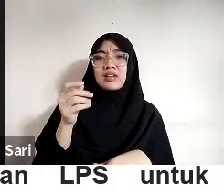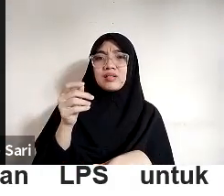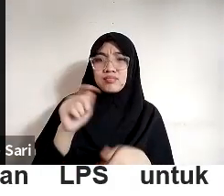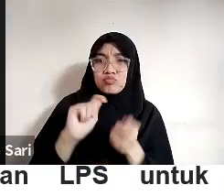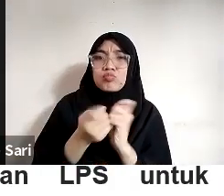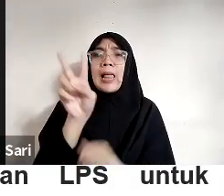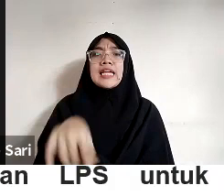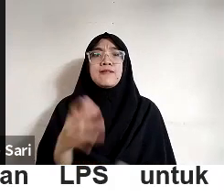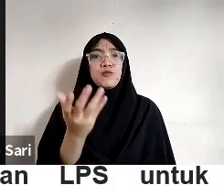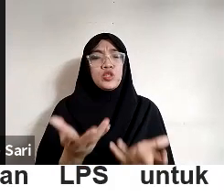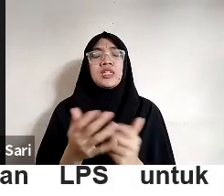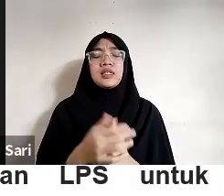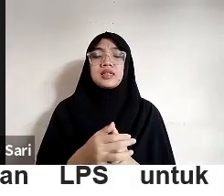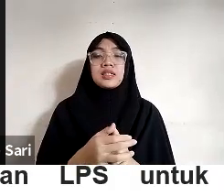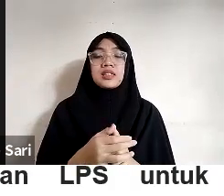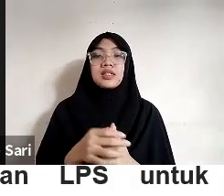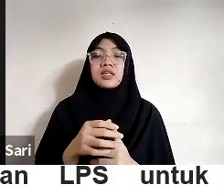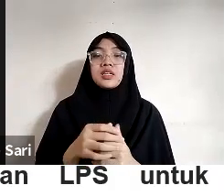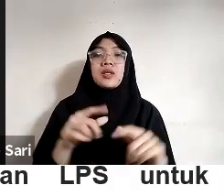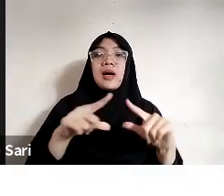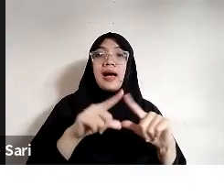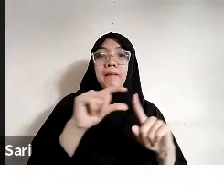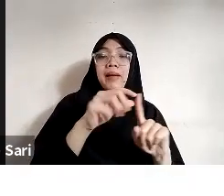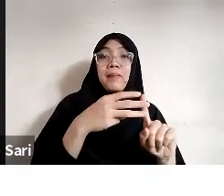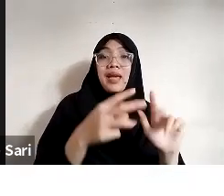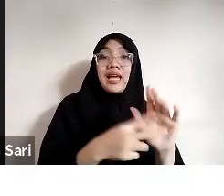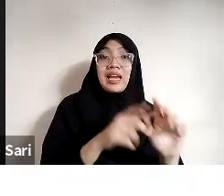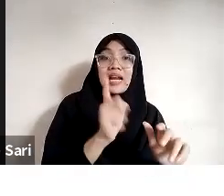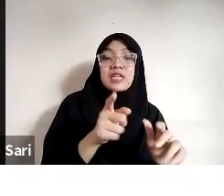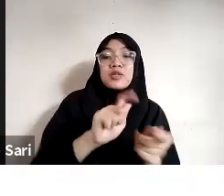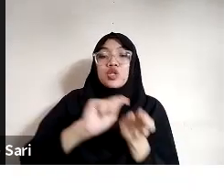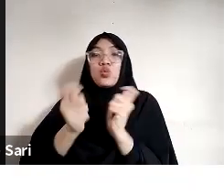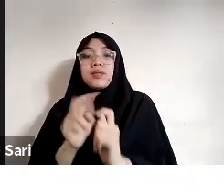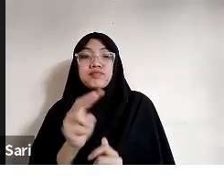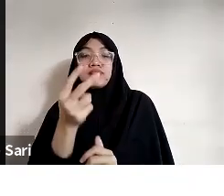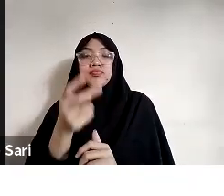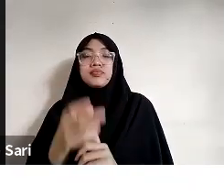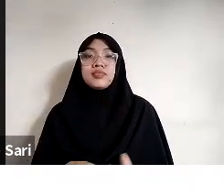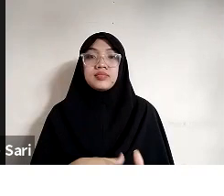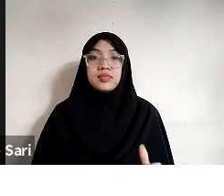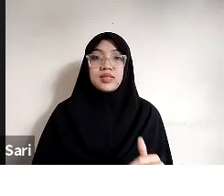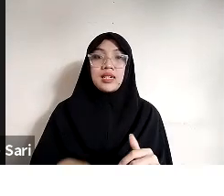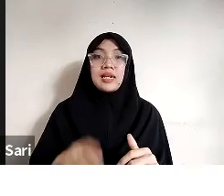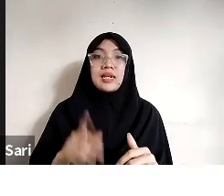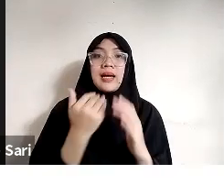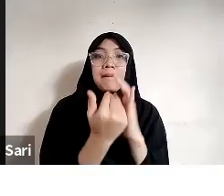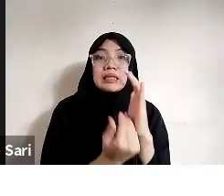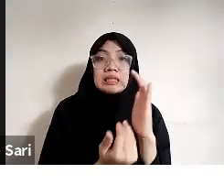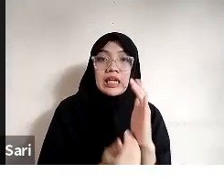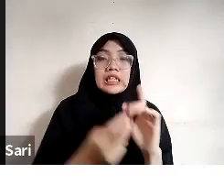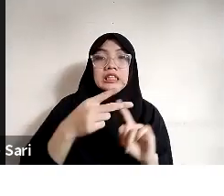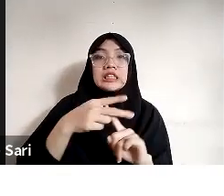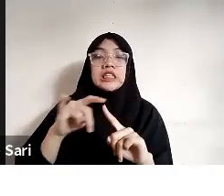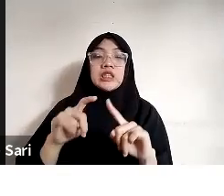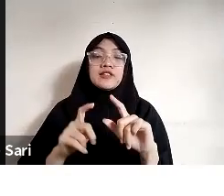melakukan perubahan dari APBN yang ada gitu ya. Jadi kebijakan fiskal ini ya tadi ya